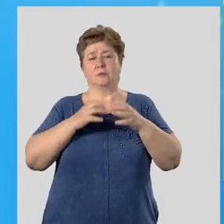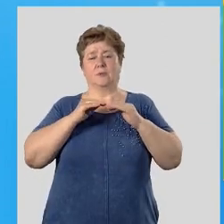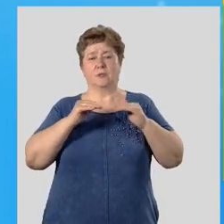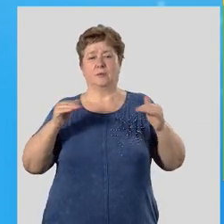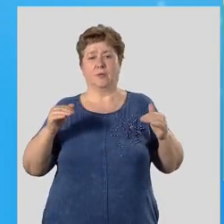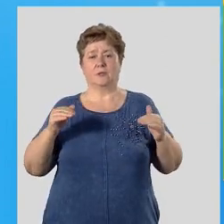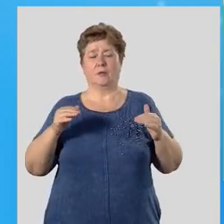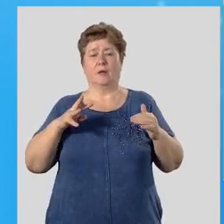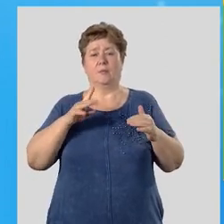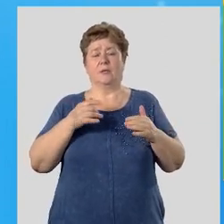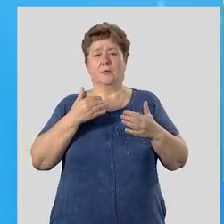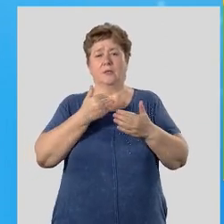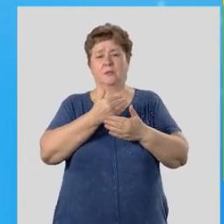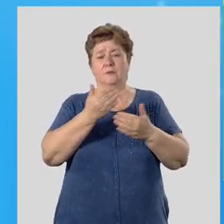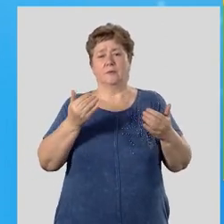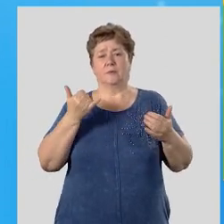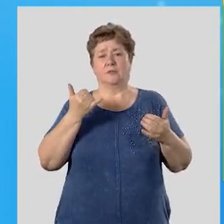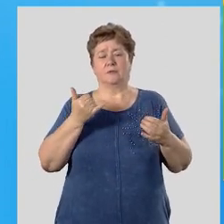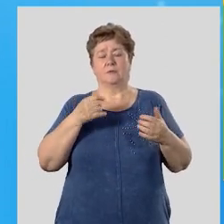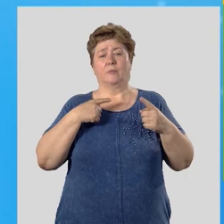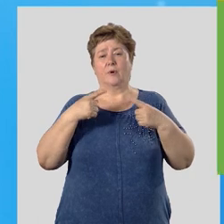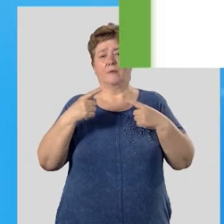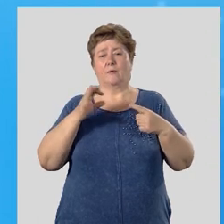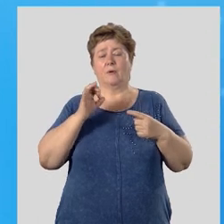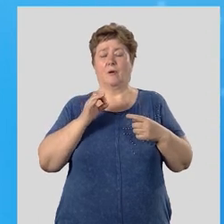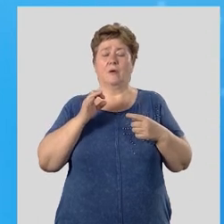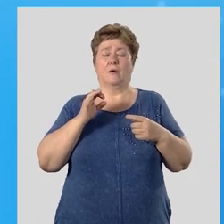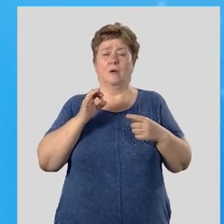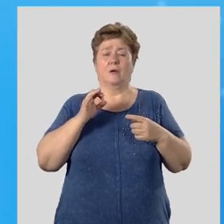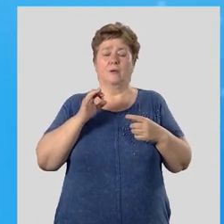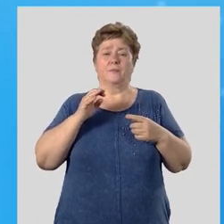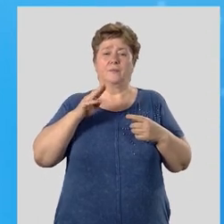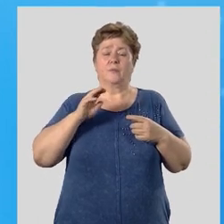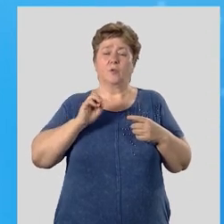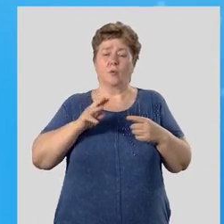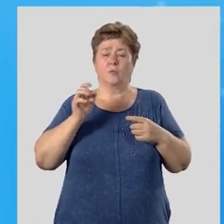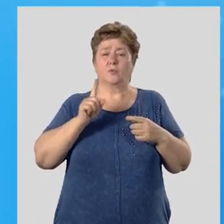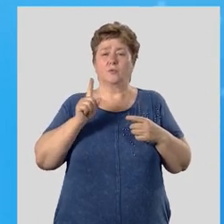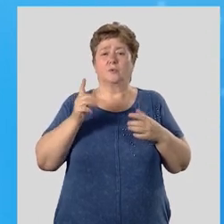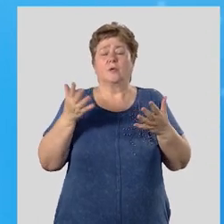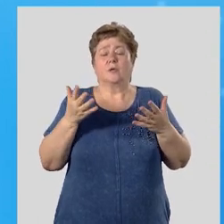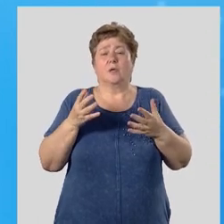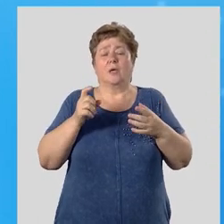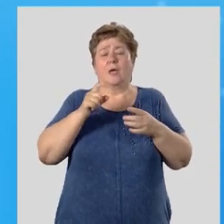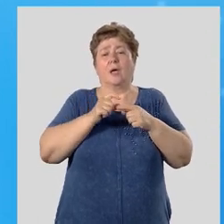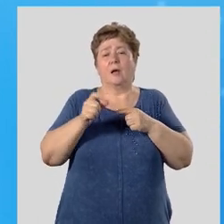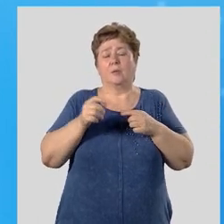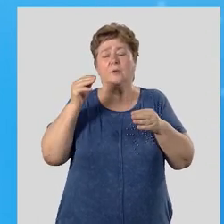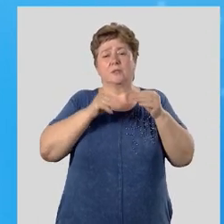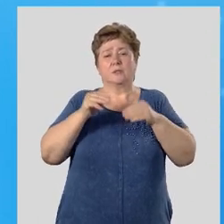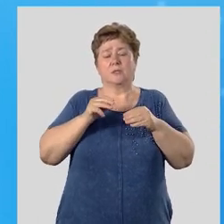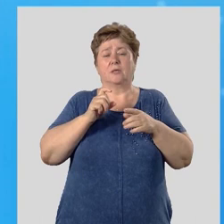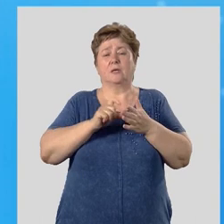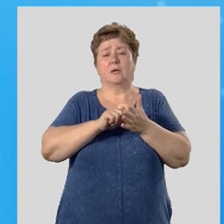Ребята, мы с вами сегодня поговорили о том, из каких химических элементов